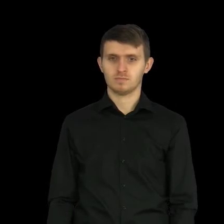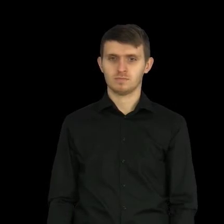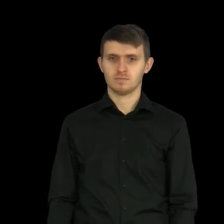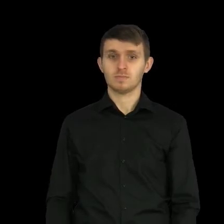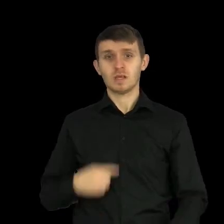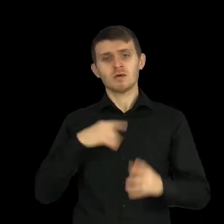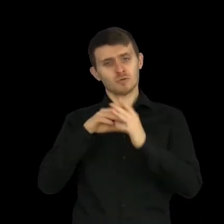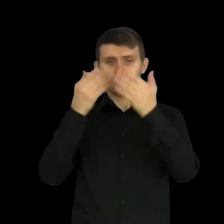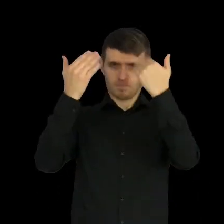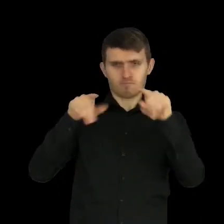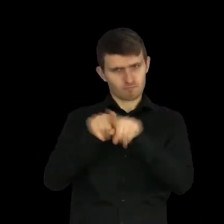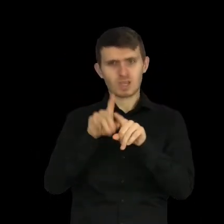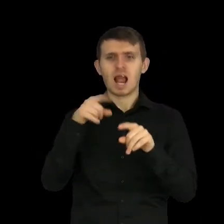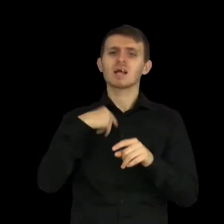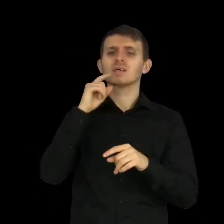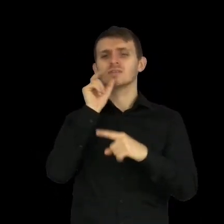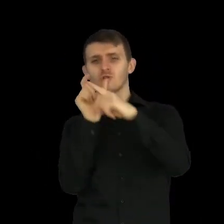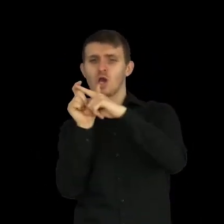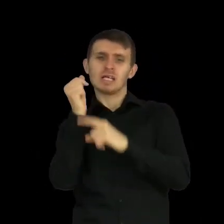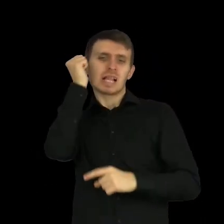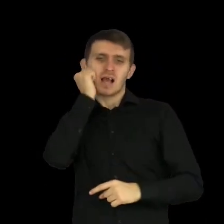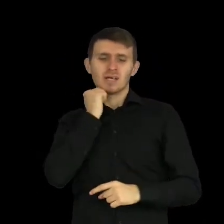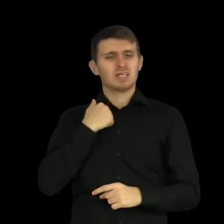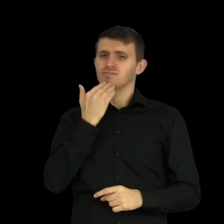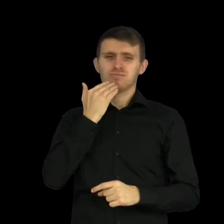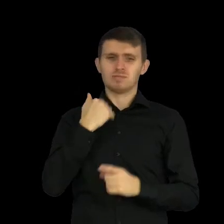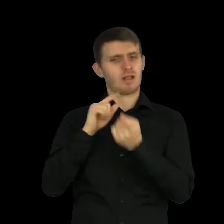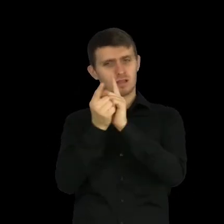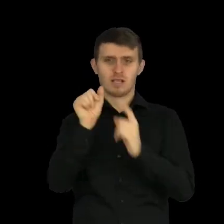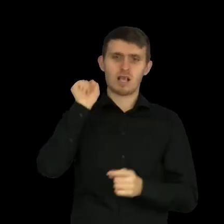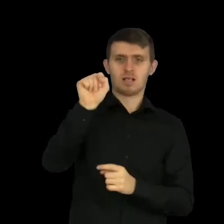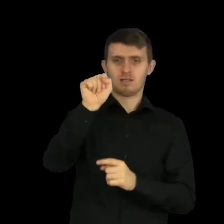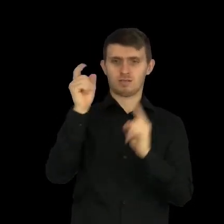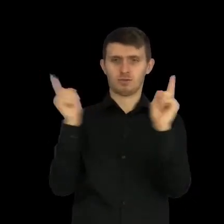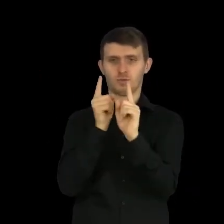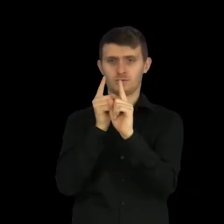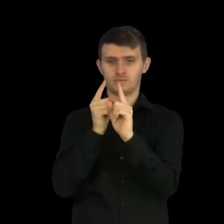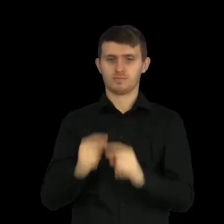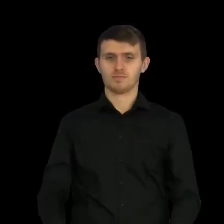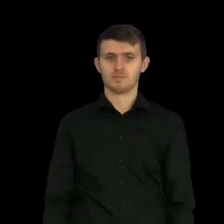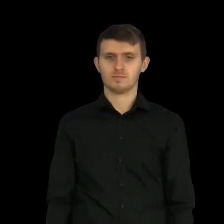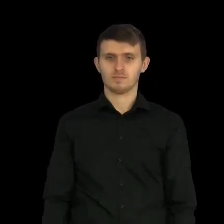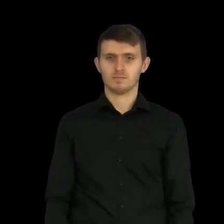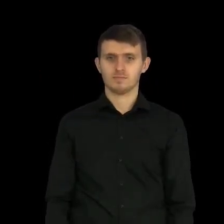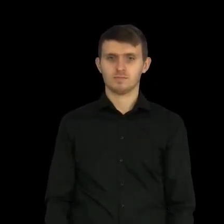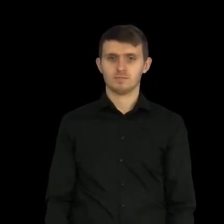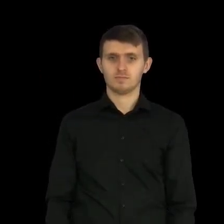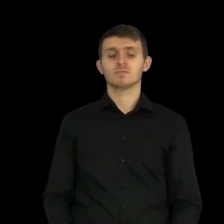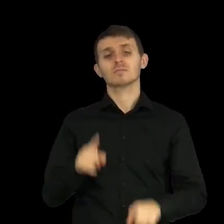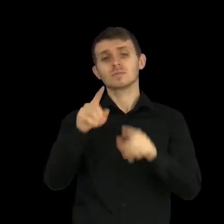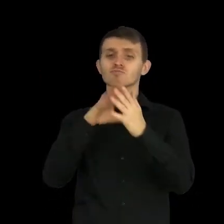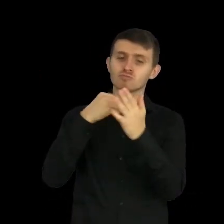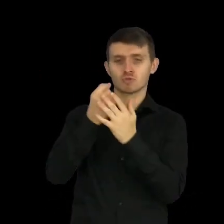że podaje to samo zadanie ale nie chce mi się pisać słowa jabłek zamiast niego piszę samą literę